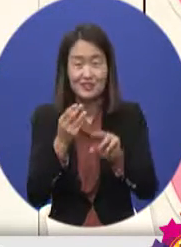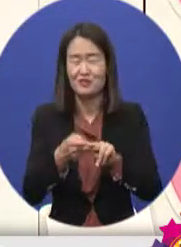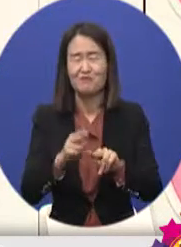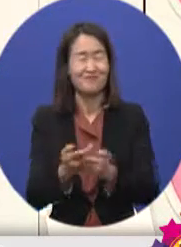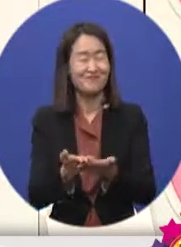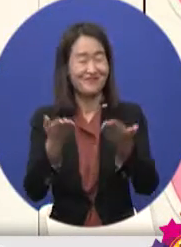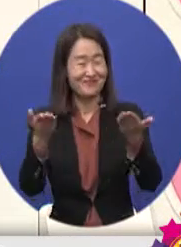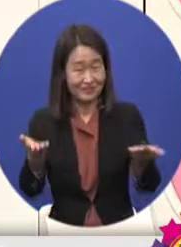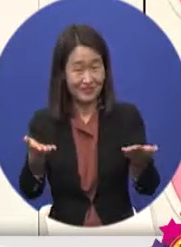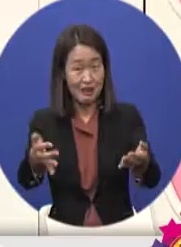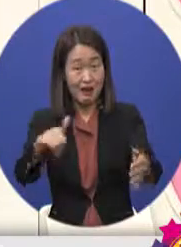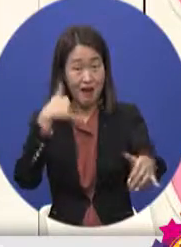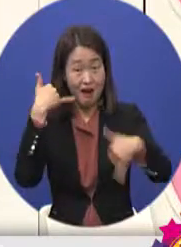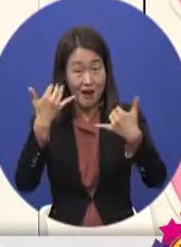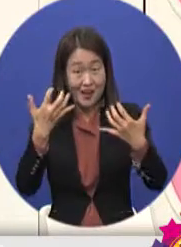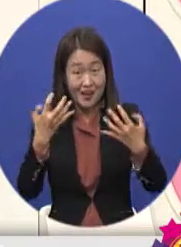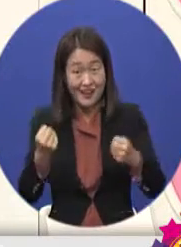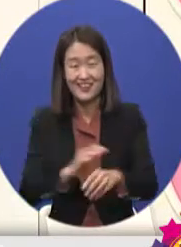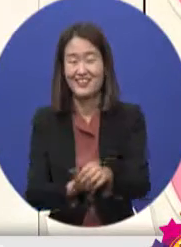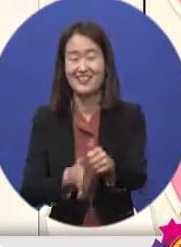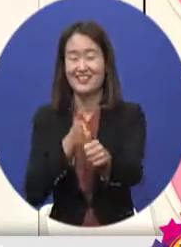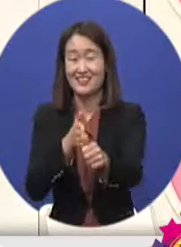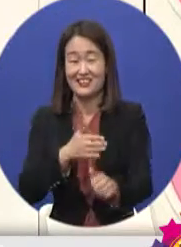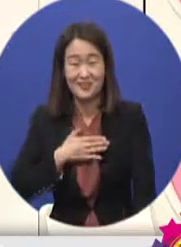드리겠으니 많은 참여 부탁드립니다.